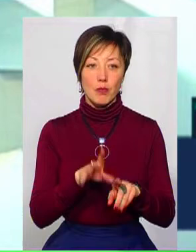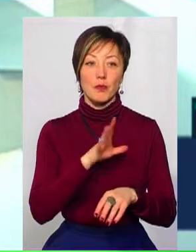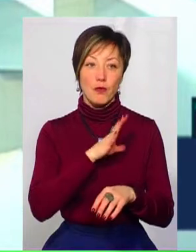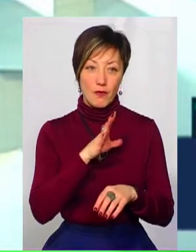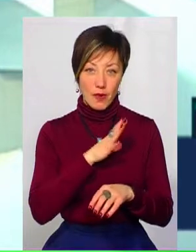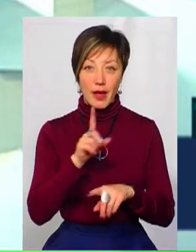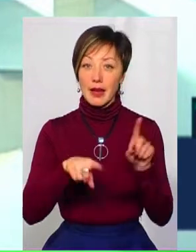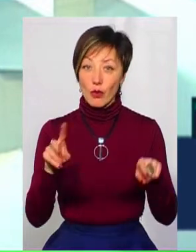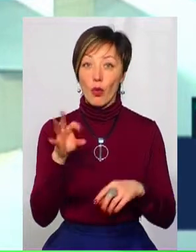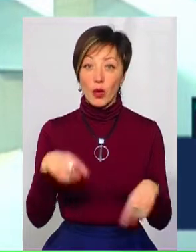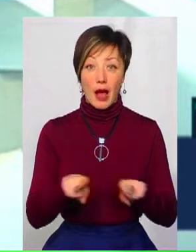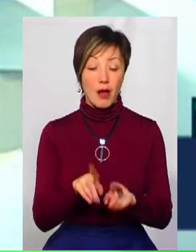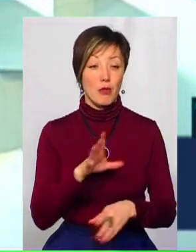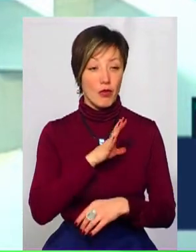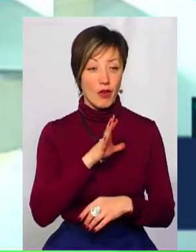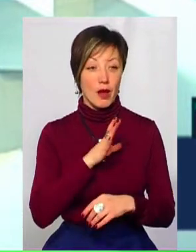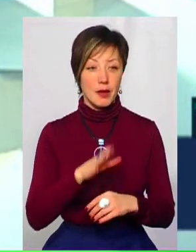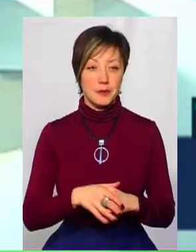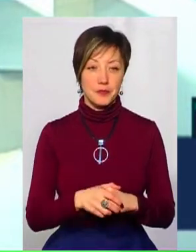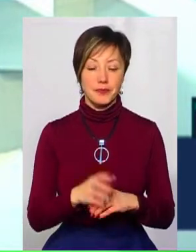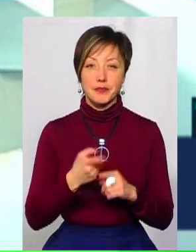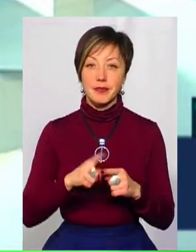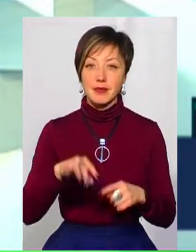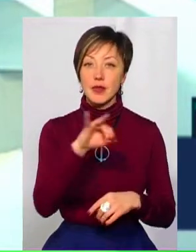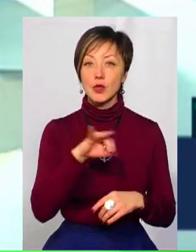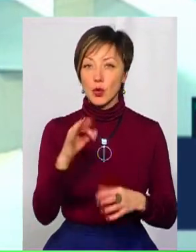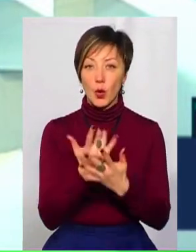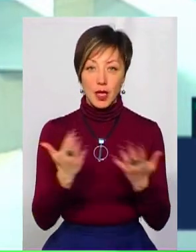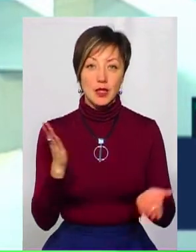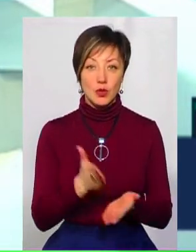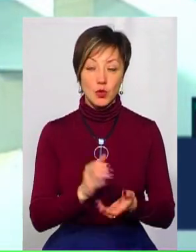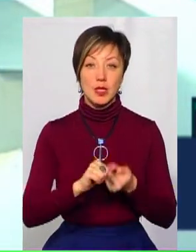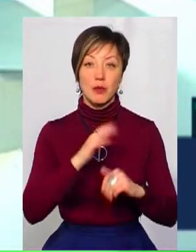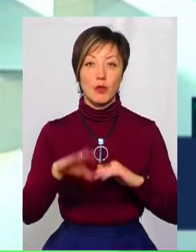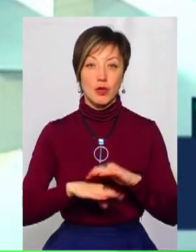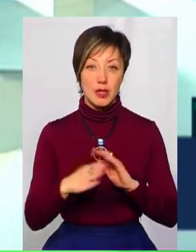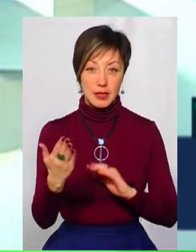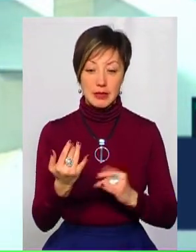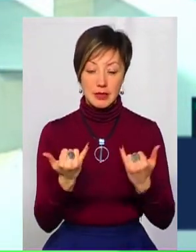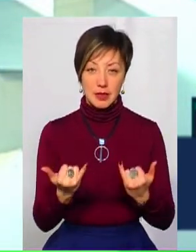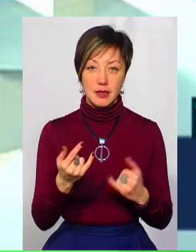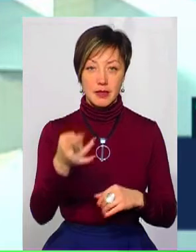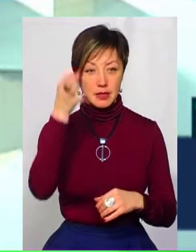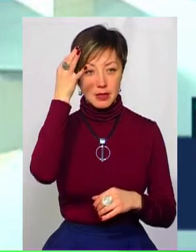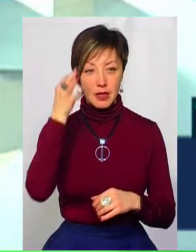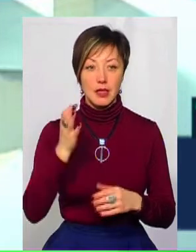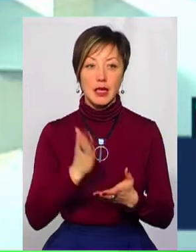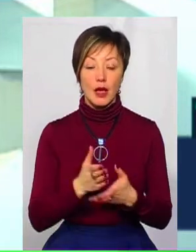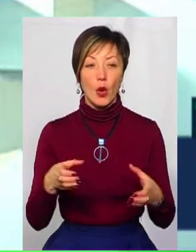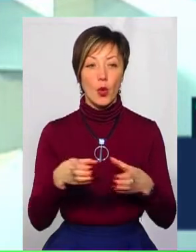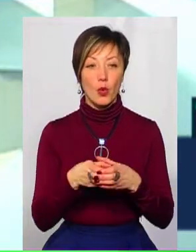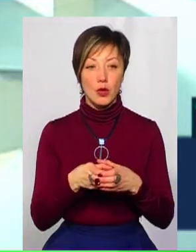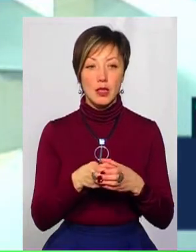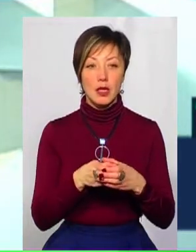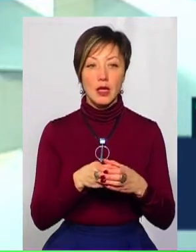буває. Знову ж таки, ці історії існують, зокрема, із Кам'янцем-Подільським, який тільки що ви упомянули, є гурт,